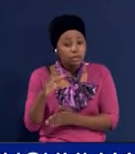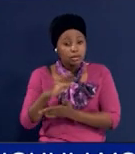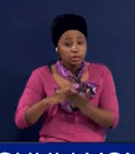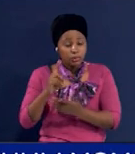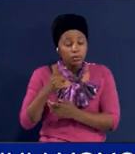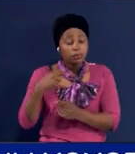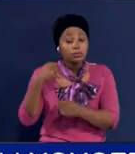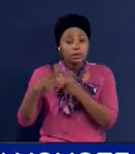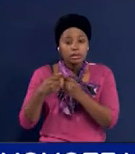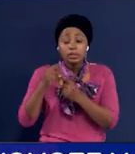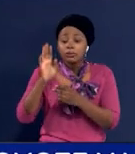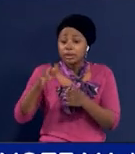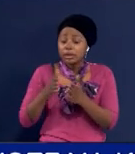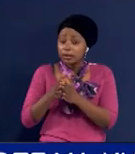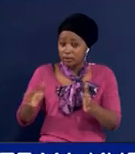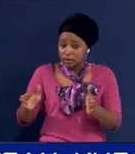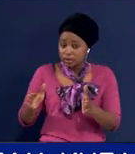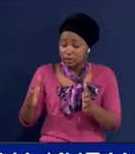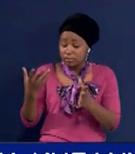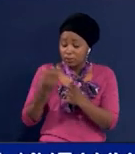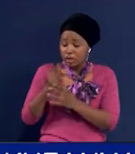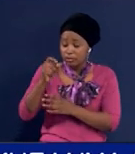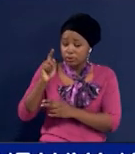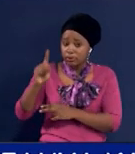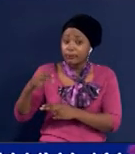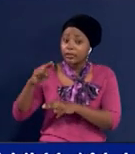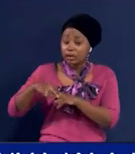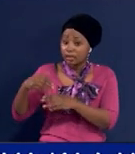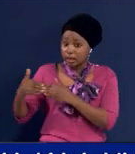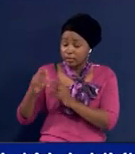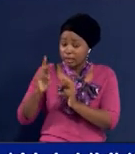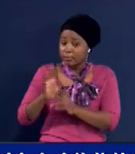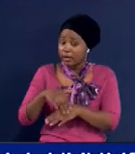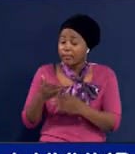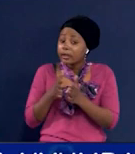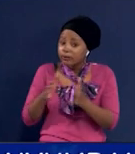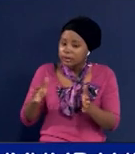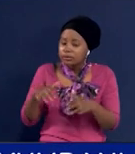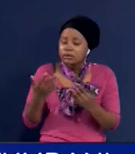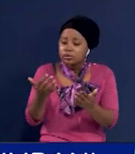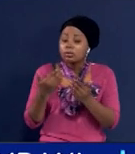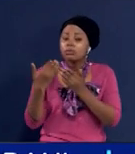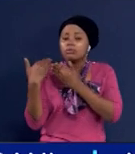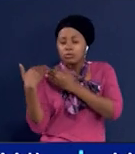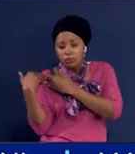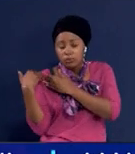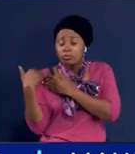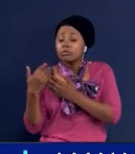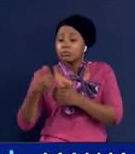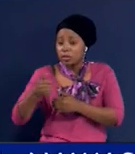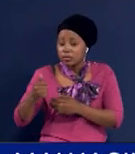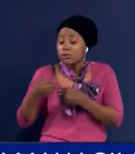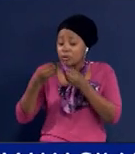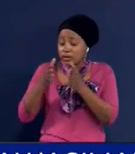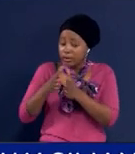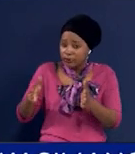unaenda umeachana nafasi kati yako na mtu ambaye yupo karibu na wewe. Kama haujaachana nafasi, basi chukua jukumu la kuachana nafasi